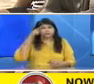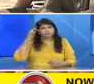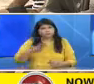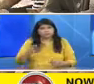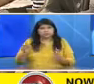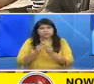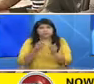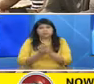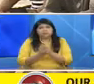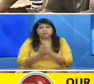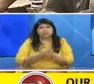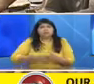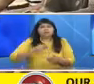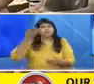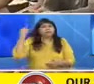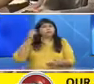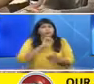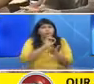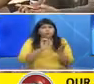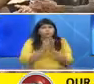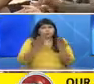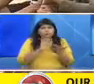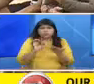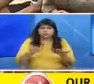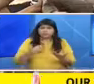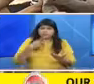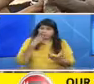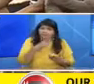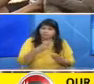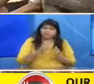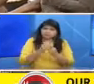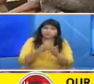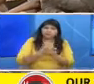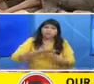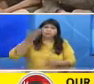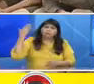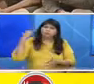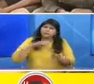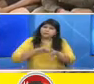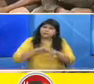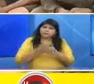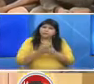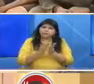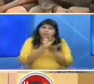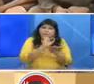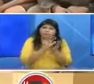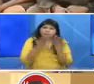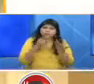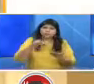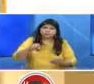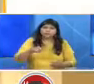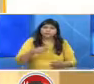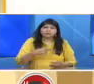होगा। हमारे शास्त्रों में इस विषय में भी बहुत अच्छा मार्गदर्शन मिला है। सदियों पहले हमारे शास्त्रों में हमने कहा है,